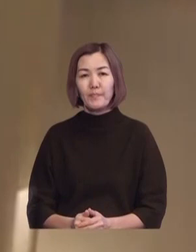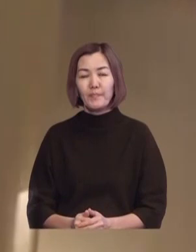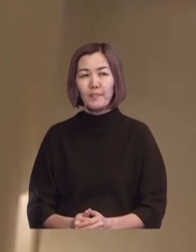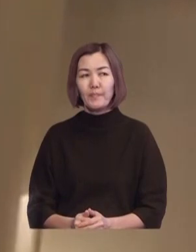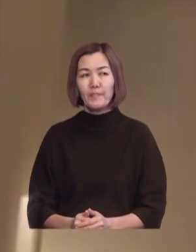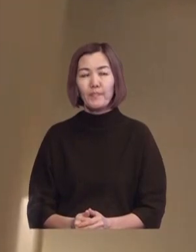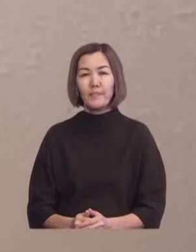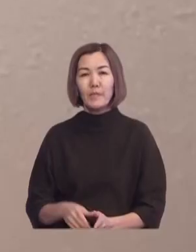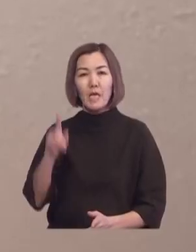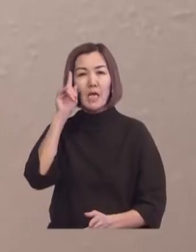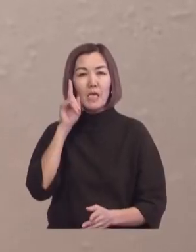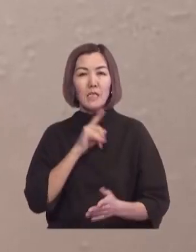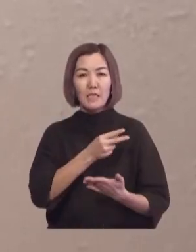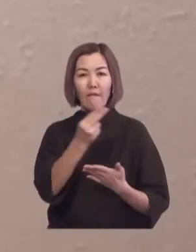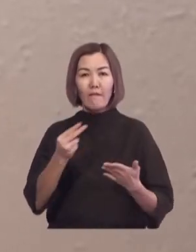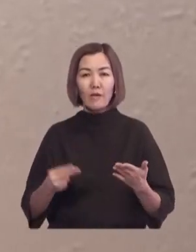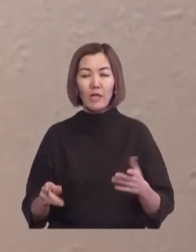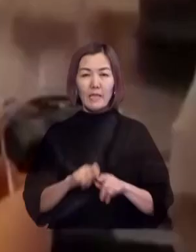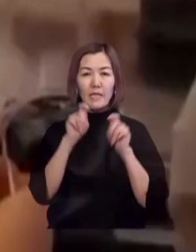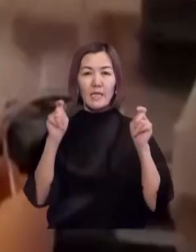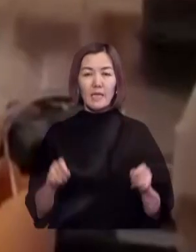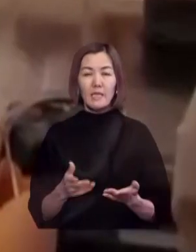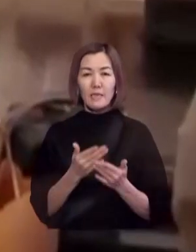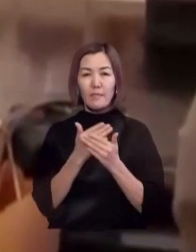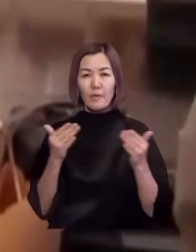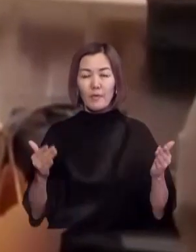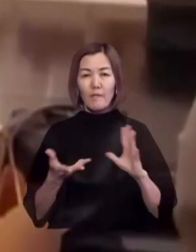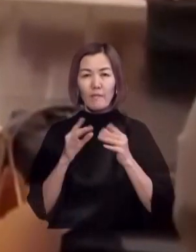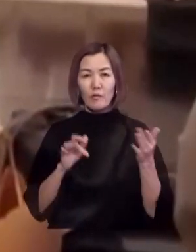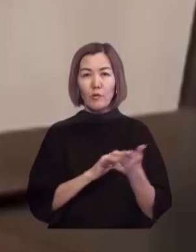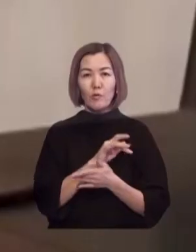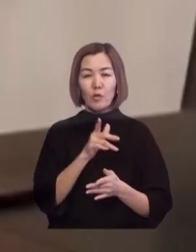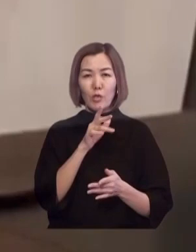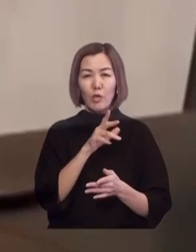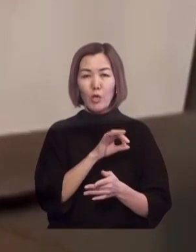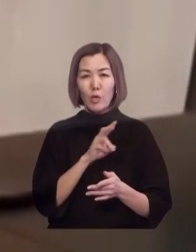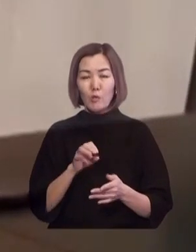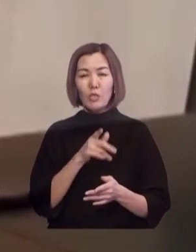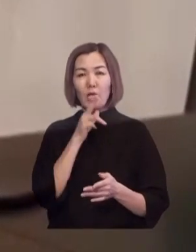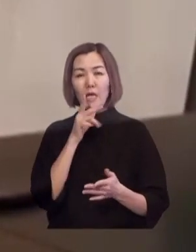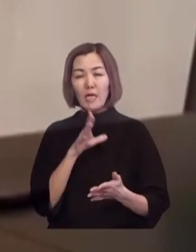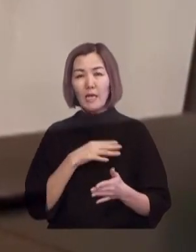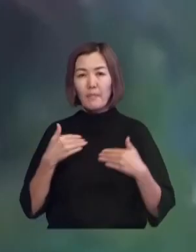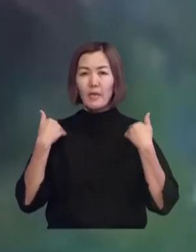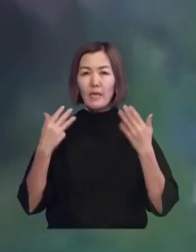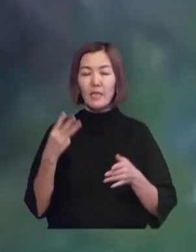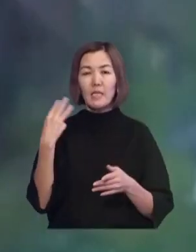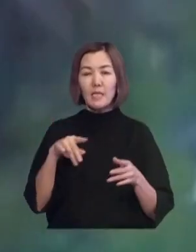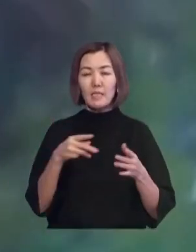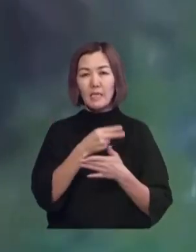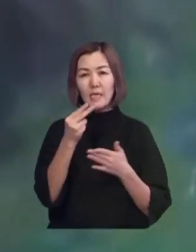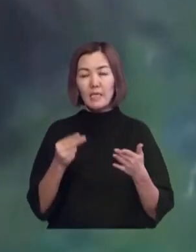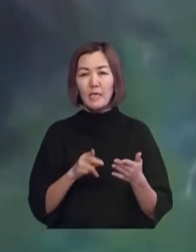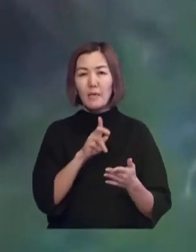Выставка казахстанской художницы впервые открылась во втором по величине городе Южной Кореи. В Пусане представлены почти 30 картин